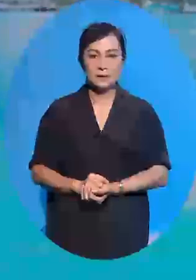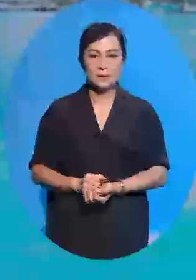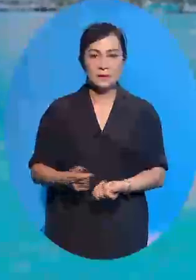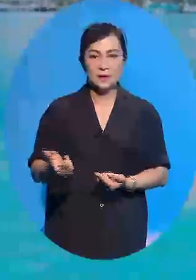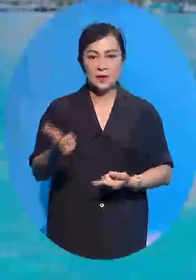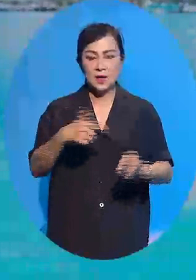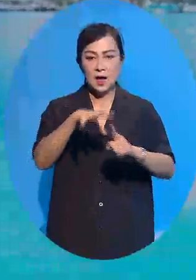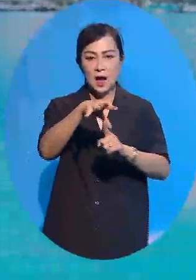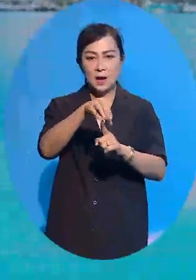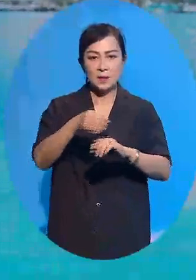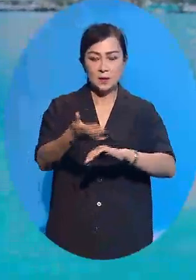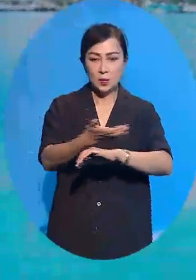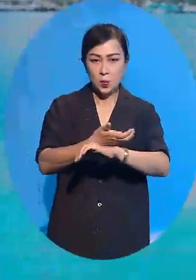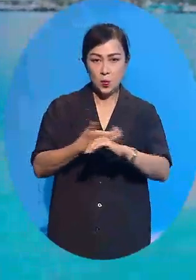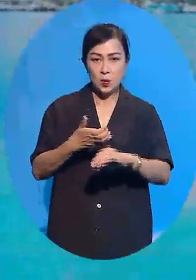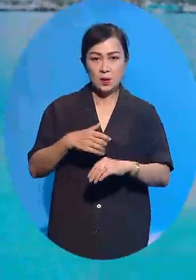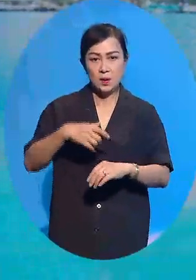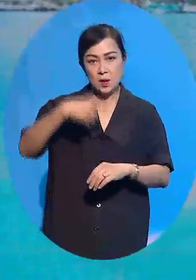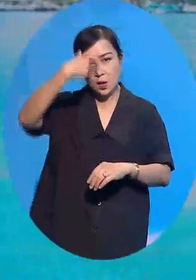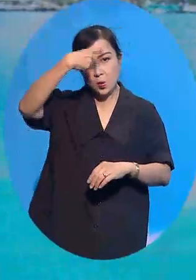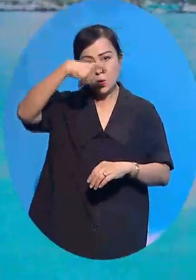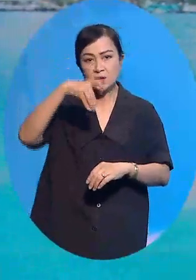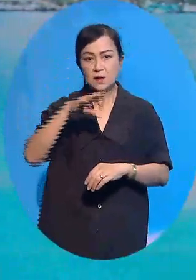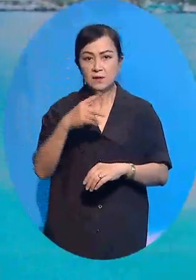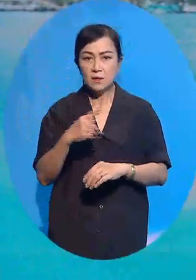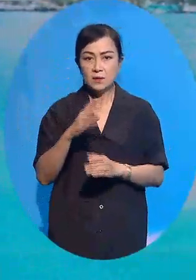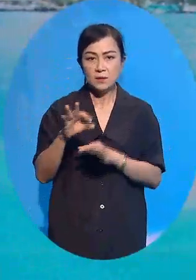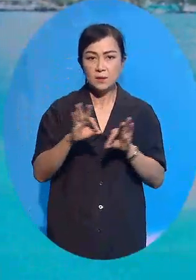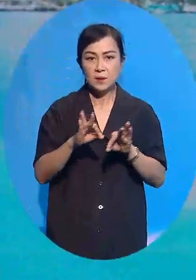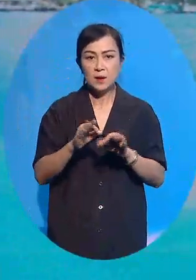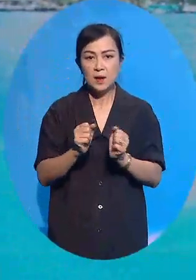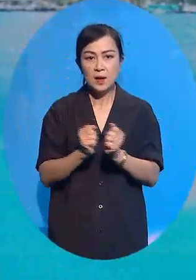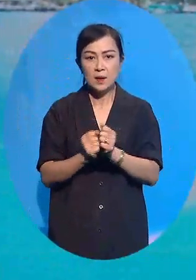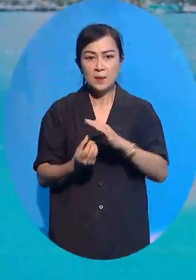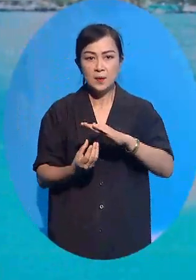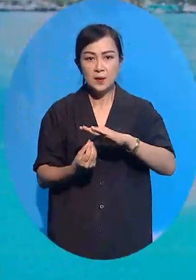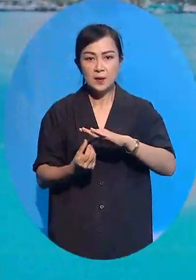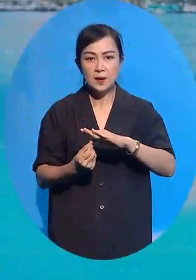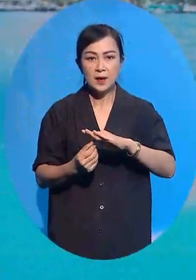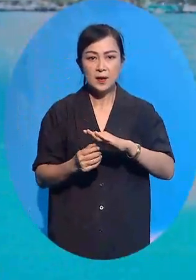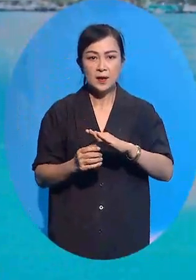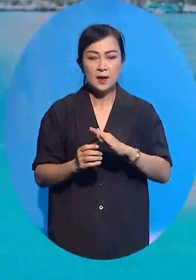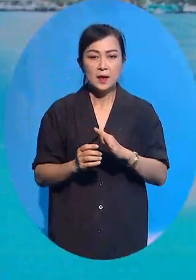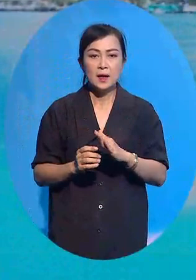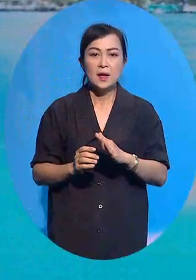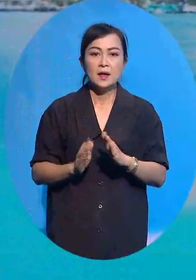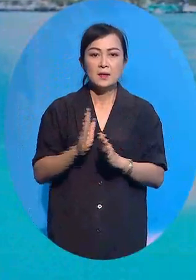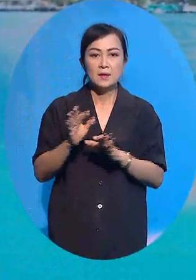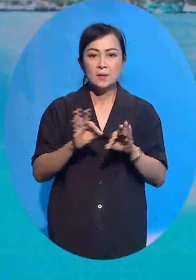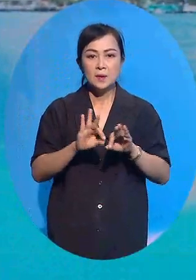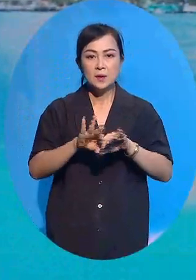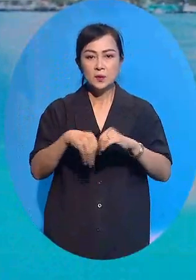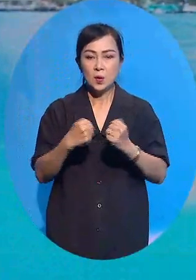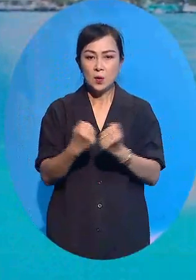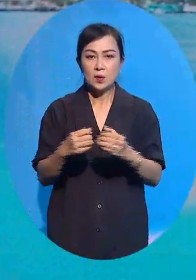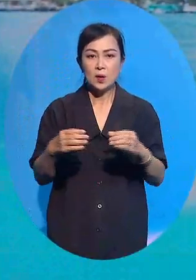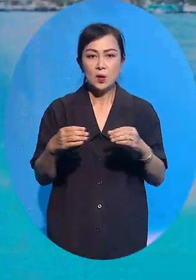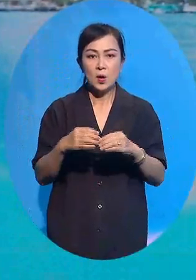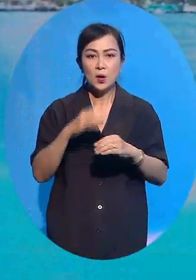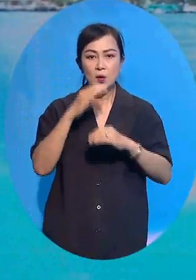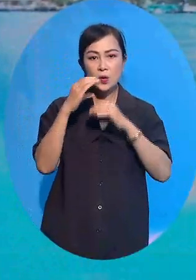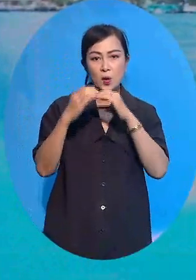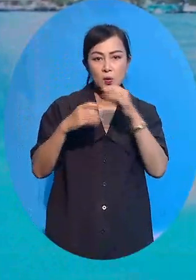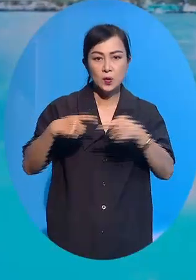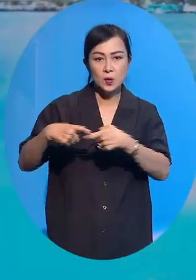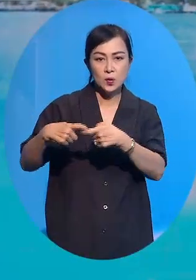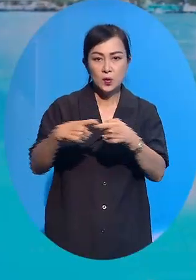Trở lại với các tin tức trong nước, Ủy ban Nhân dân quận Tân Phú, Thành phố Hồ Chí Minh phối hợp với Ngân hàng Nhà nước chi nhánh Thành phố Hồ Chí Minh tổ chức hội nghị đối